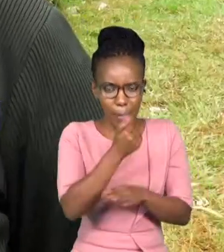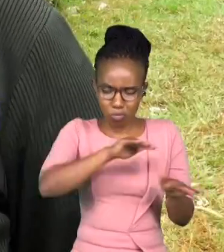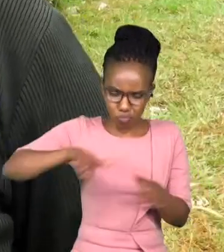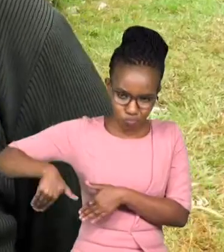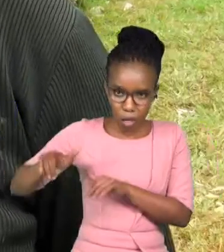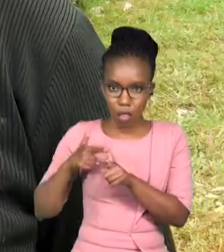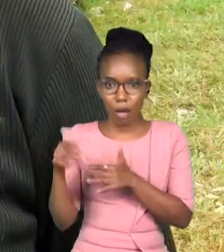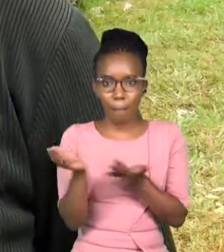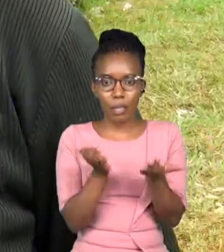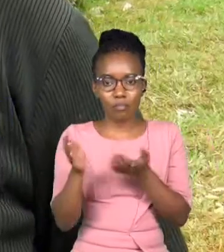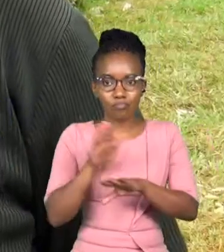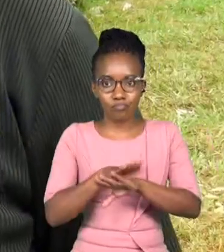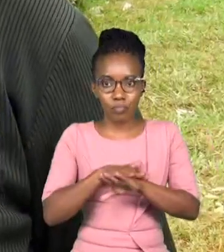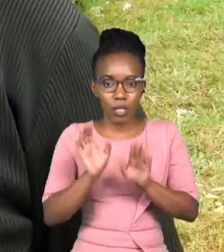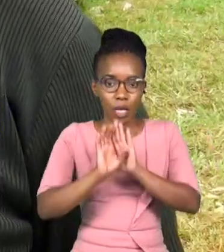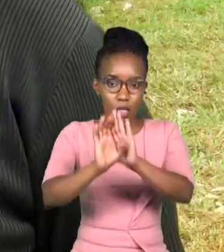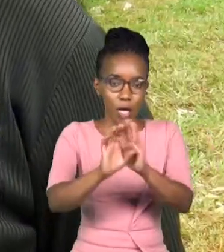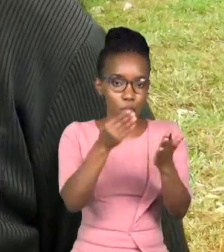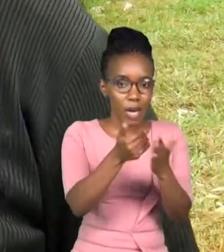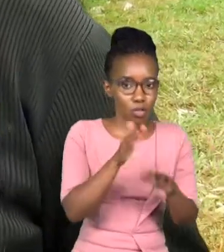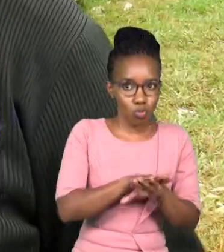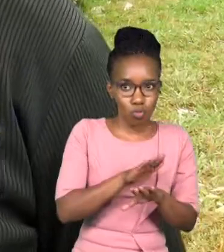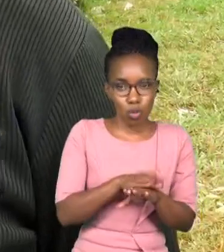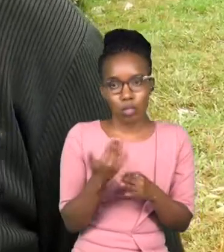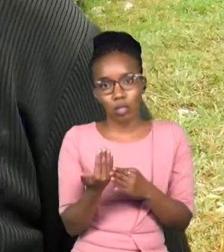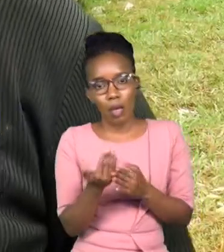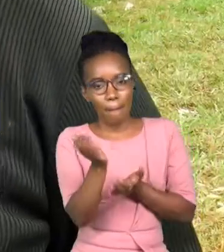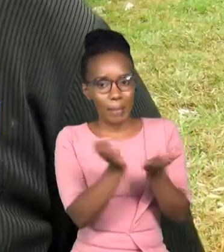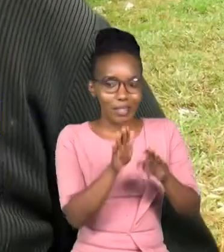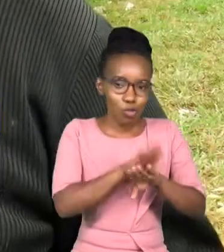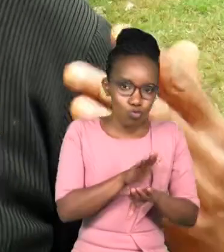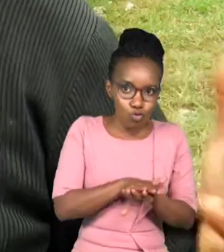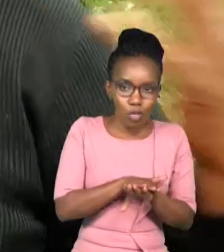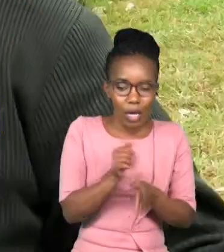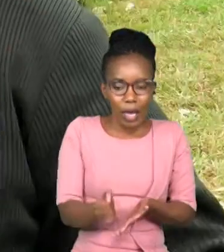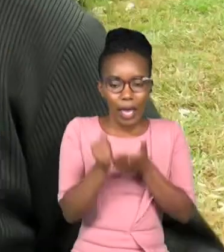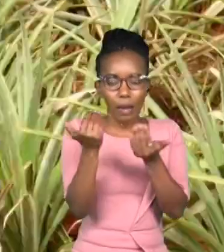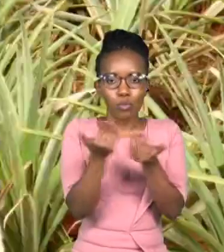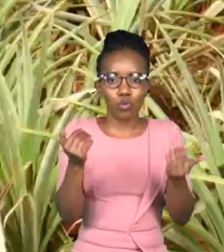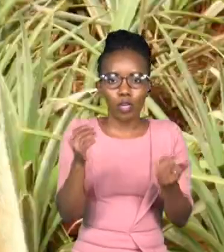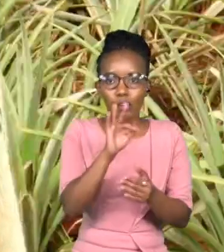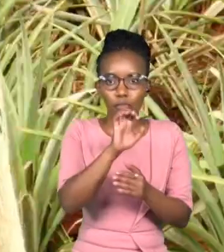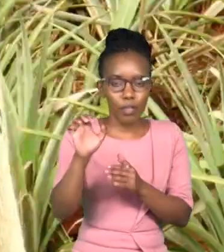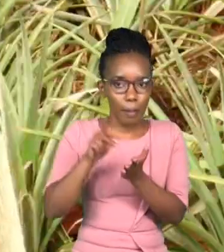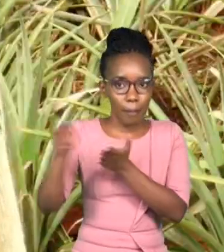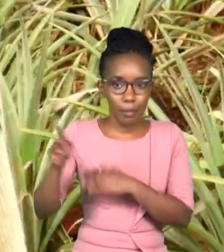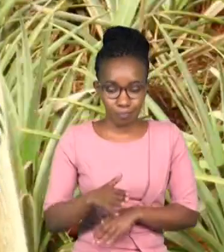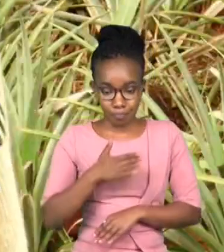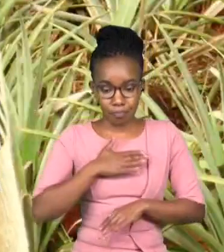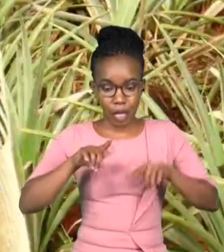kuwa poa. Tuseme kuna pesa juu tu umefanya hii biashara, tumesomesha watoto na hii biashara, si mbaya sana. Kwa shamba